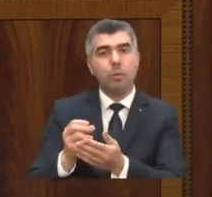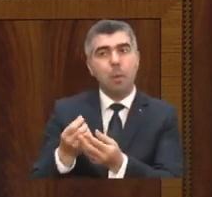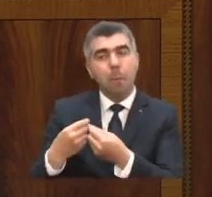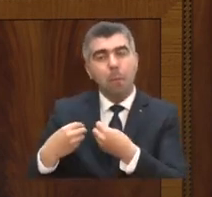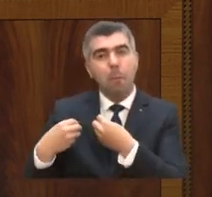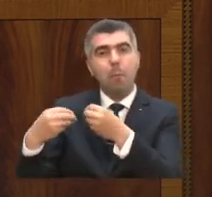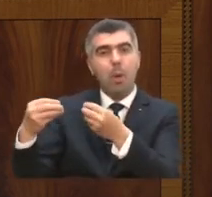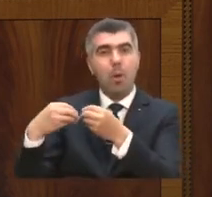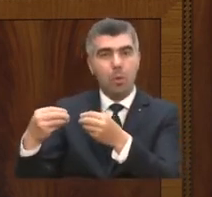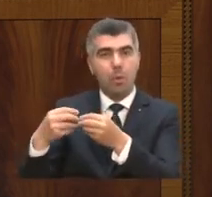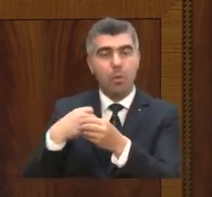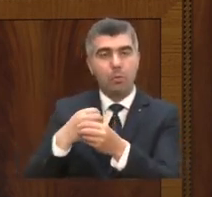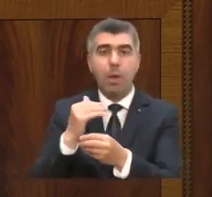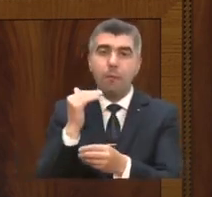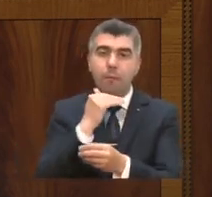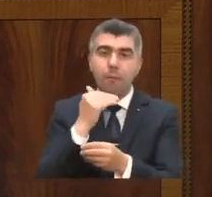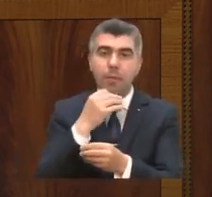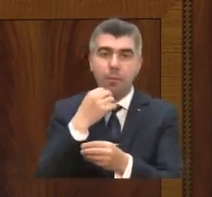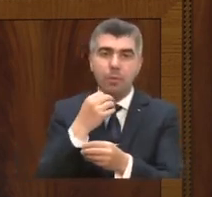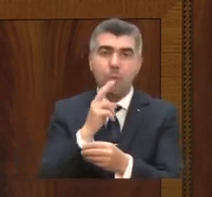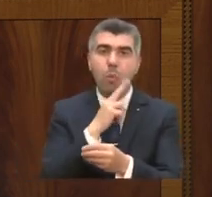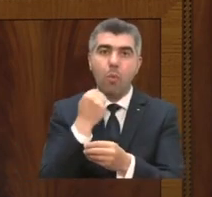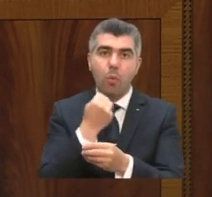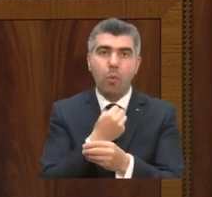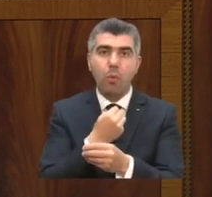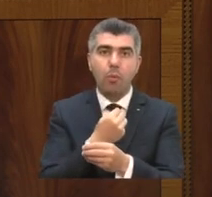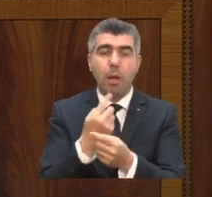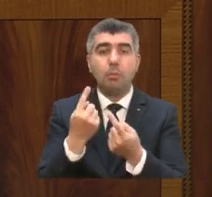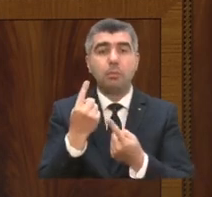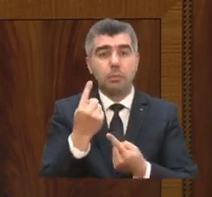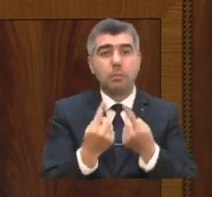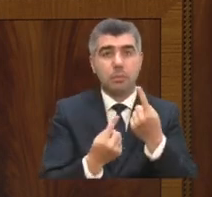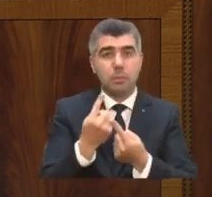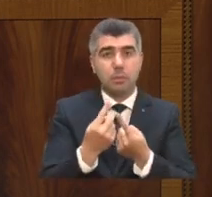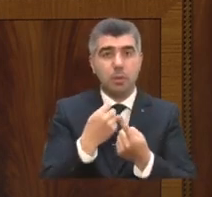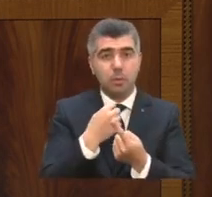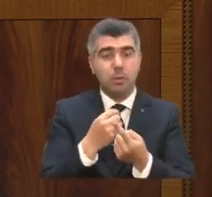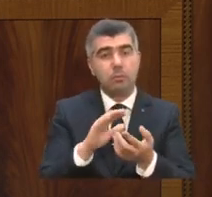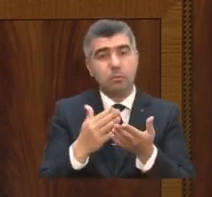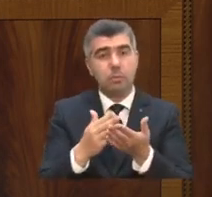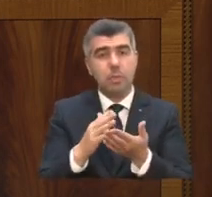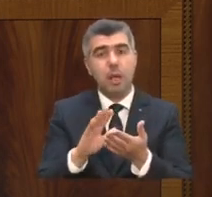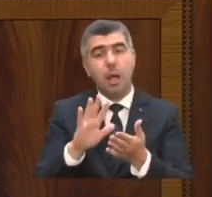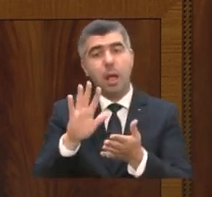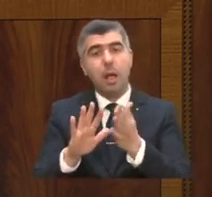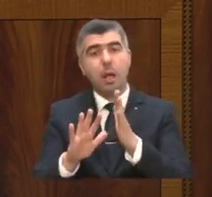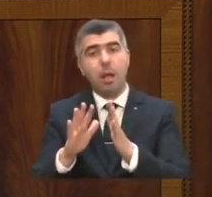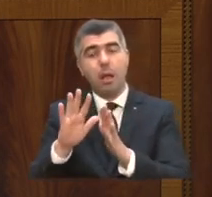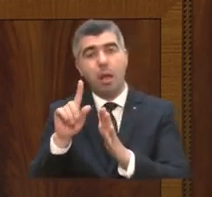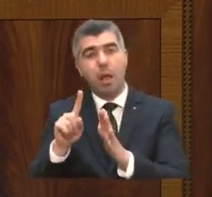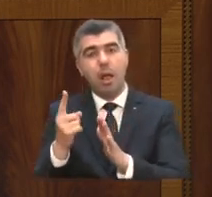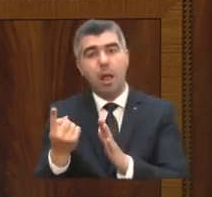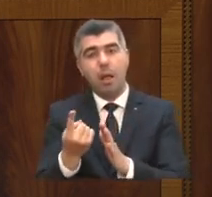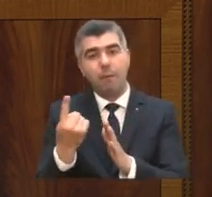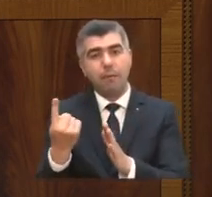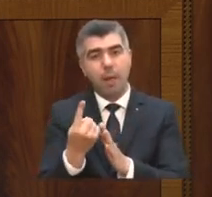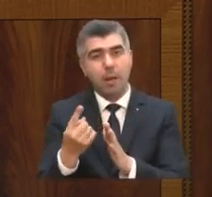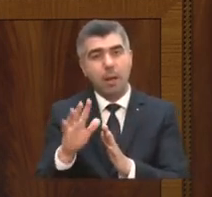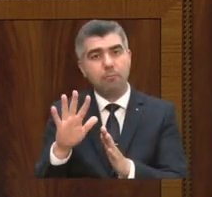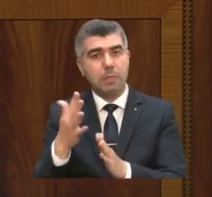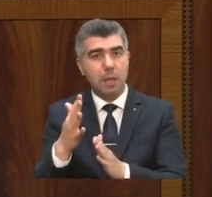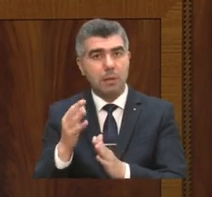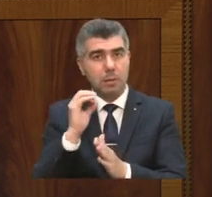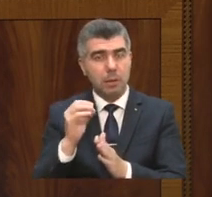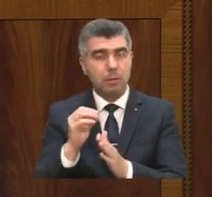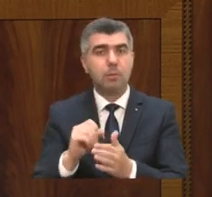ولولا التدخل السريع ديال الدوله لكنت كنا حتى حنا على الاقل 15 درهم ولا في هذيك 20 درهم اللي تكلمت عليها